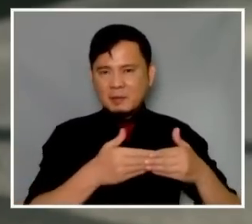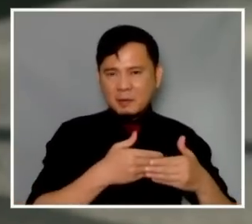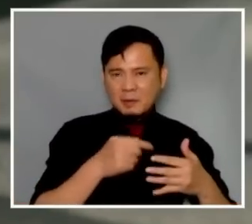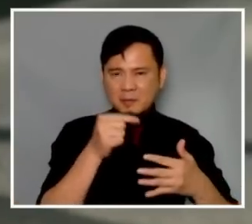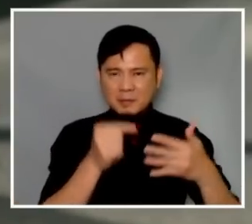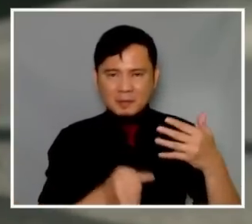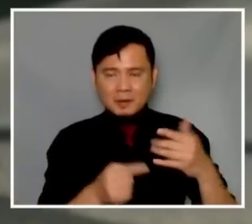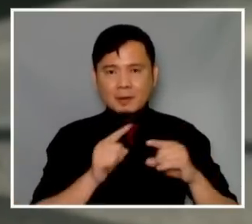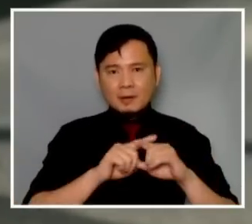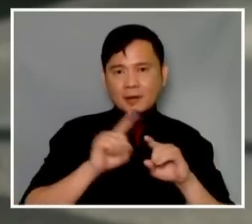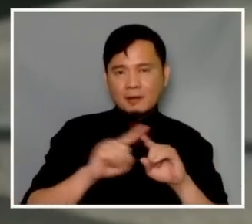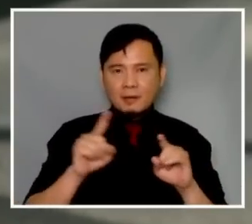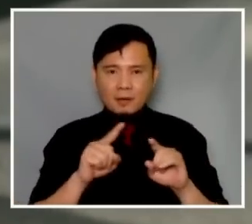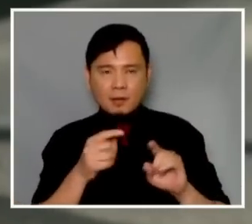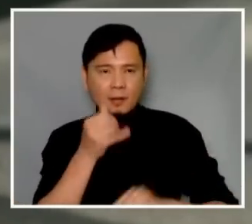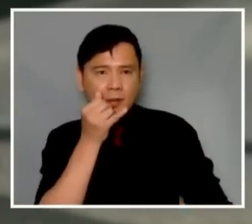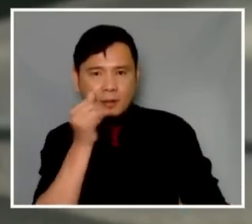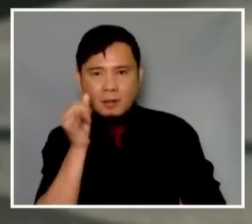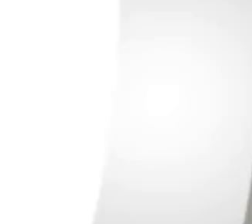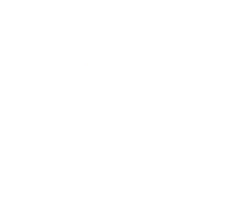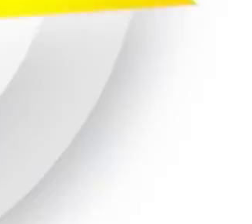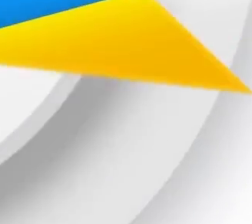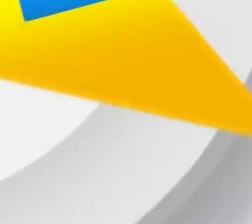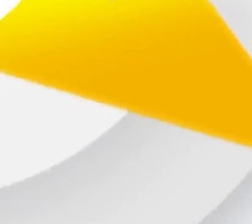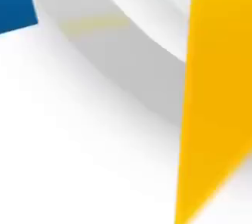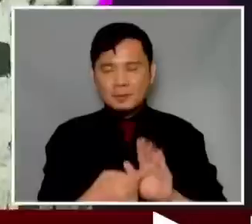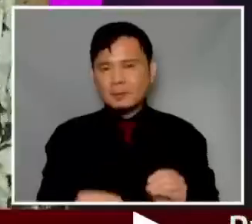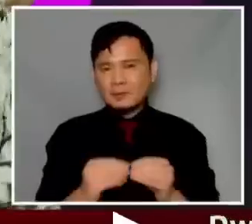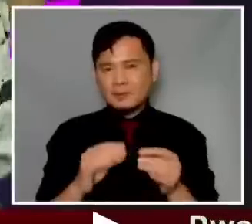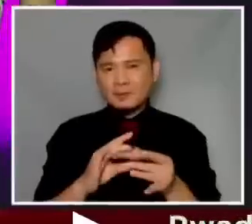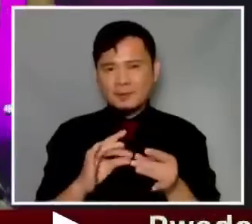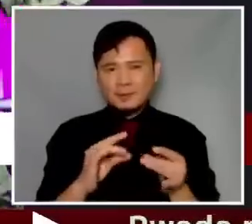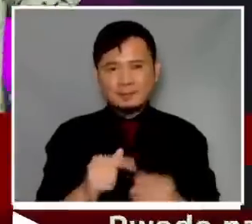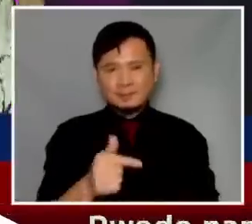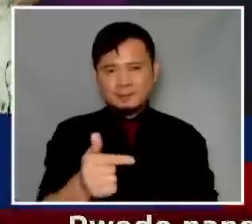sa pagpapatrol ni Diane Castillejo.